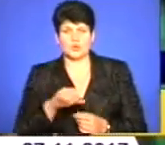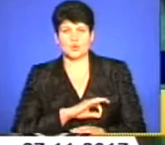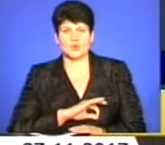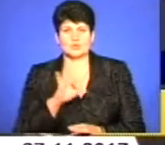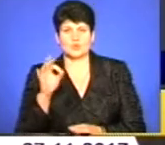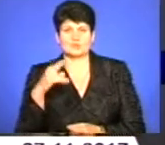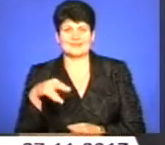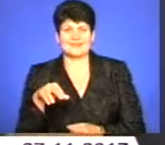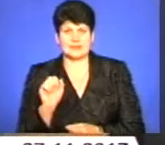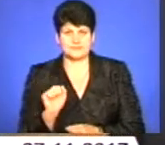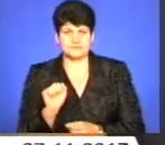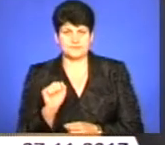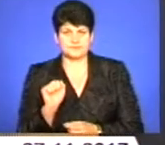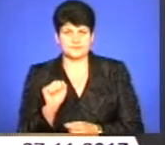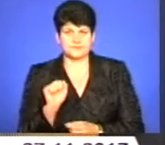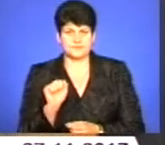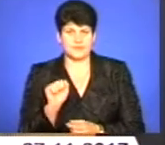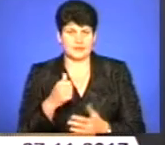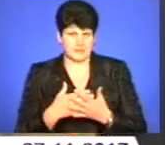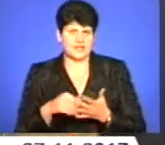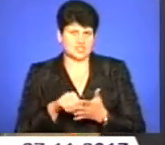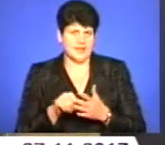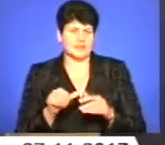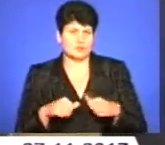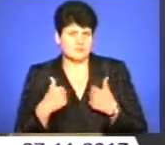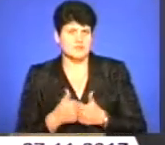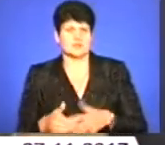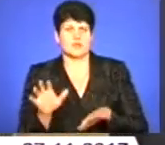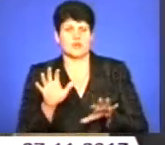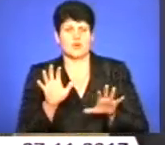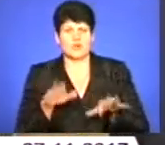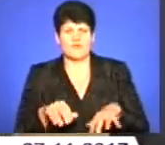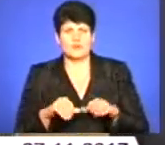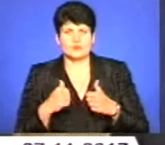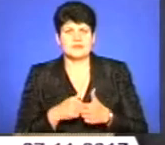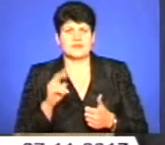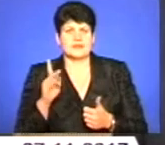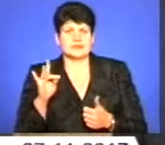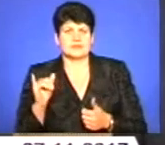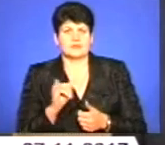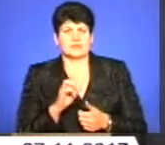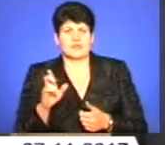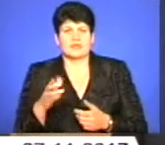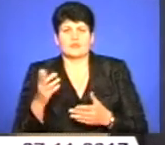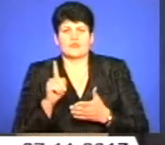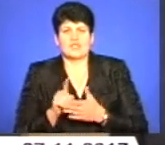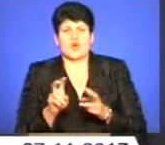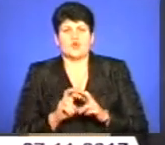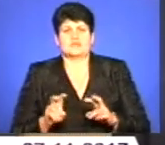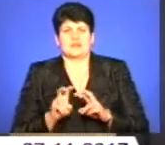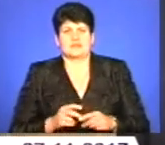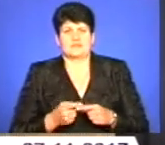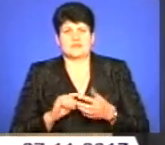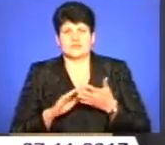ОДА. І там члени комісії, голова комісії Крисак Іван Богданович, яка повинна в даному ситуації розібратися,